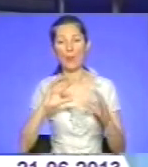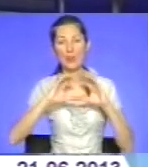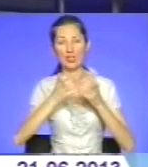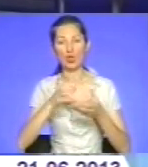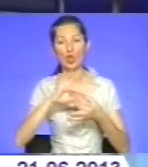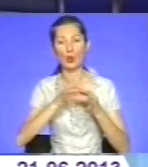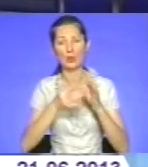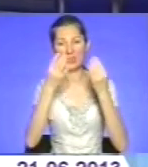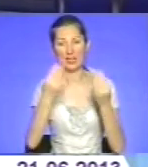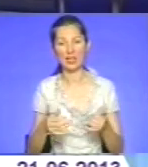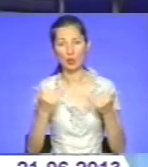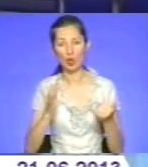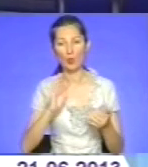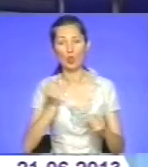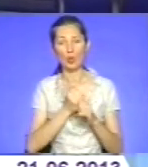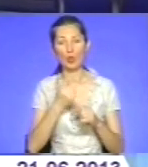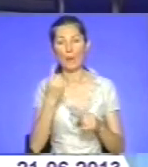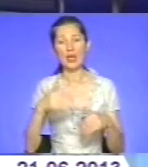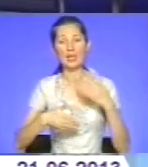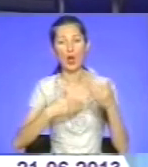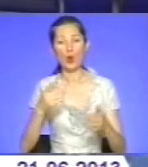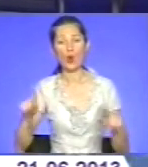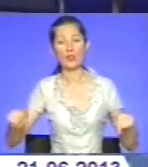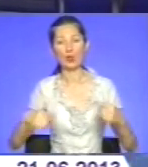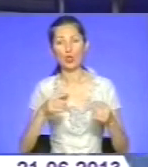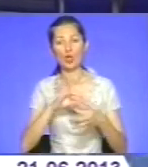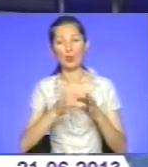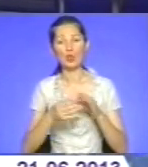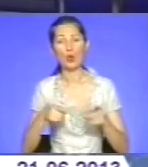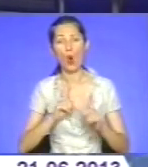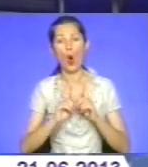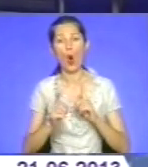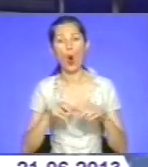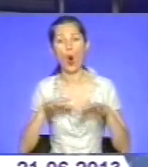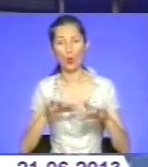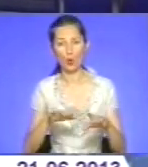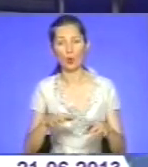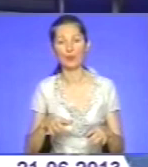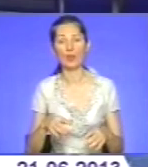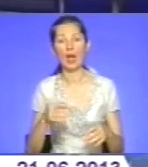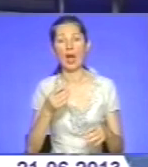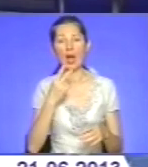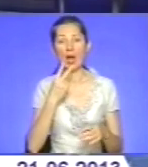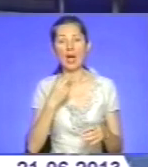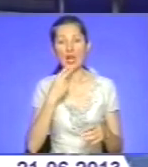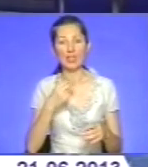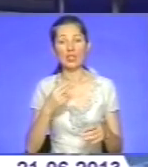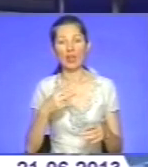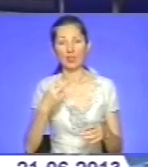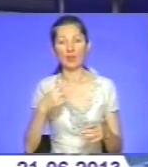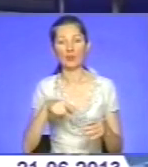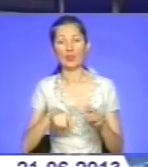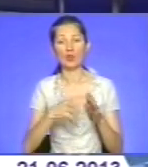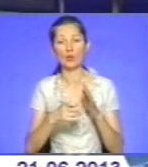було зроблено перший крок до відродження олімпійського руху в сучасному світі. У червні 1894 року відбувся Міжнародний конгрес